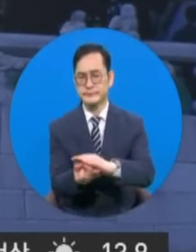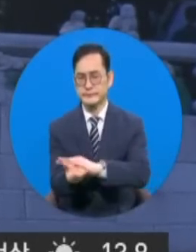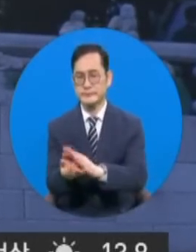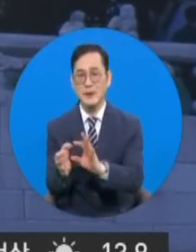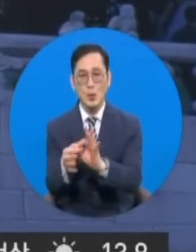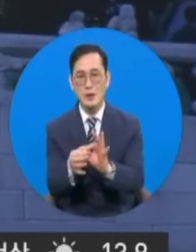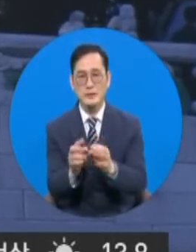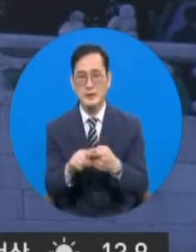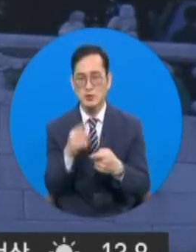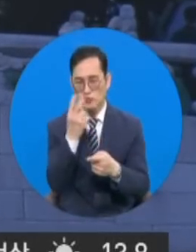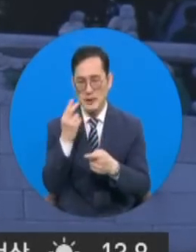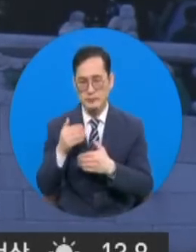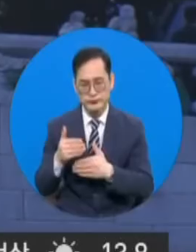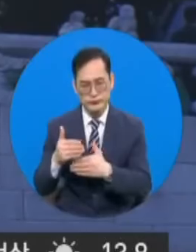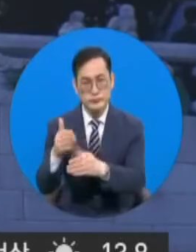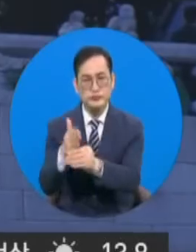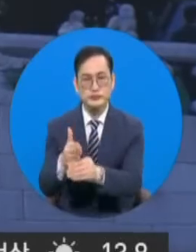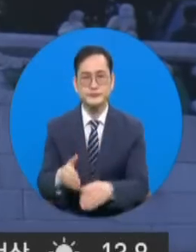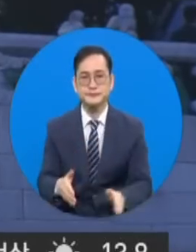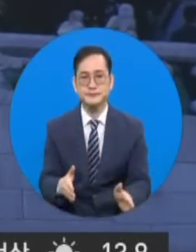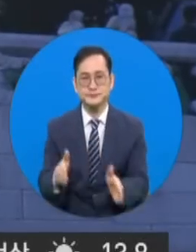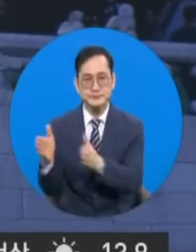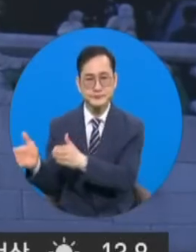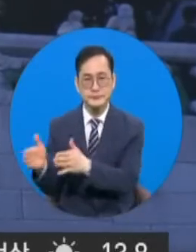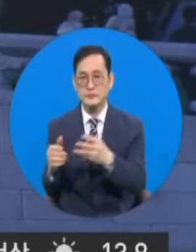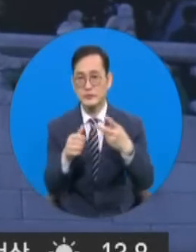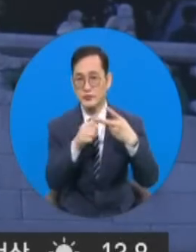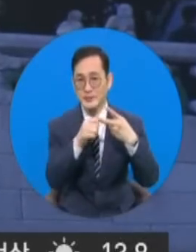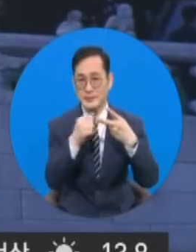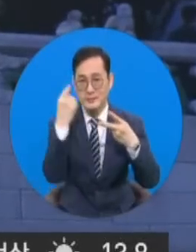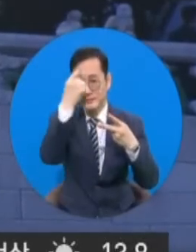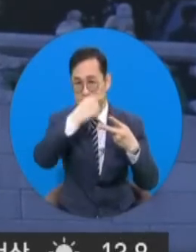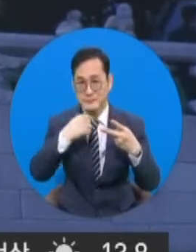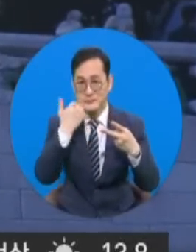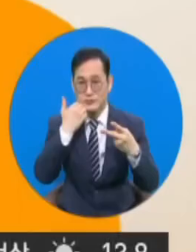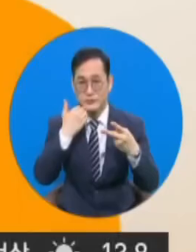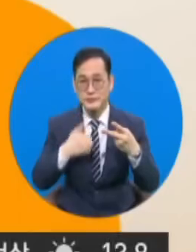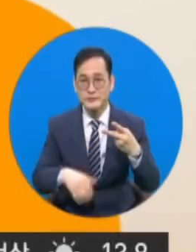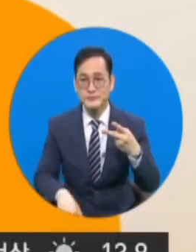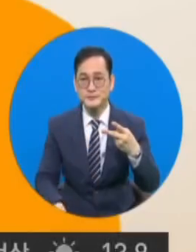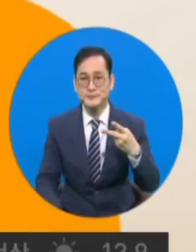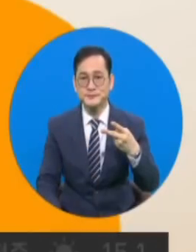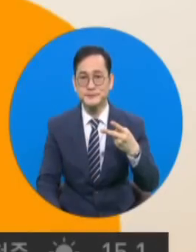향후 수사 좀 더 지켜보겠습니다 뜨거운 소식이 함께 하고 있습니다 두 번째 소식 만나 보시죠